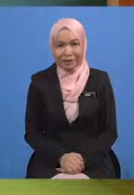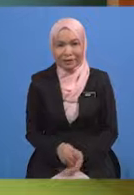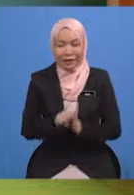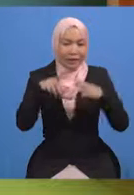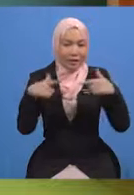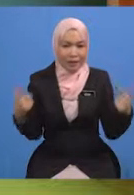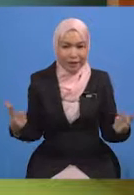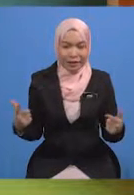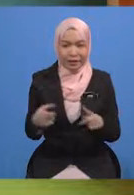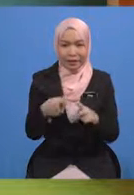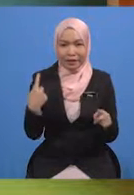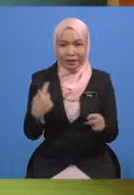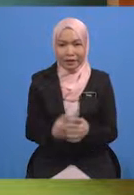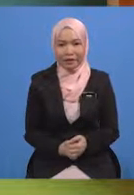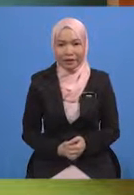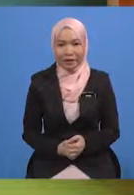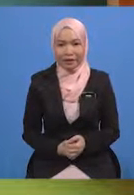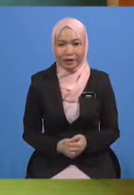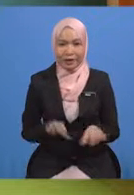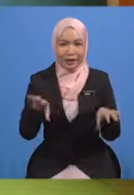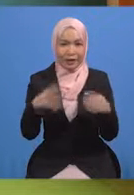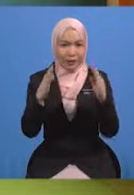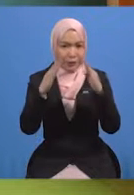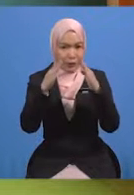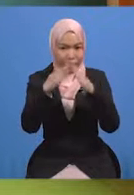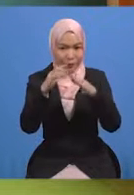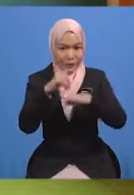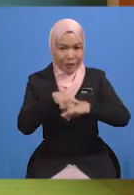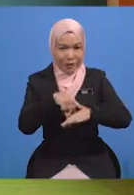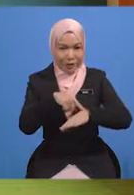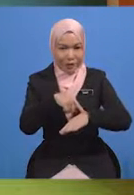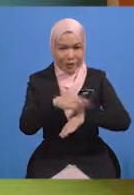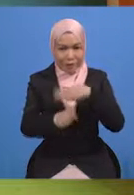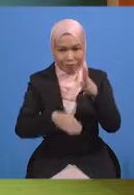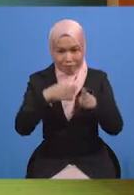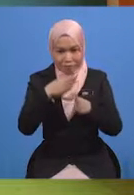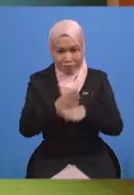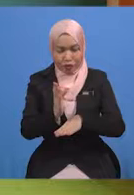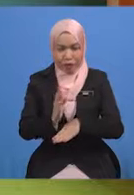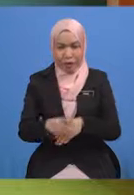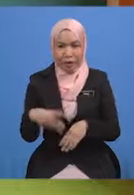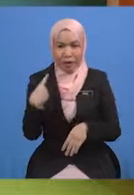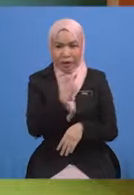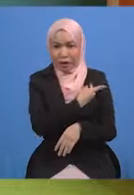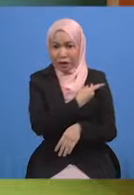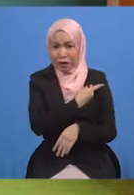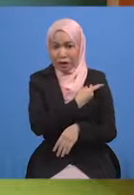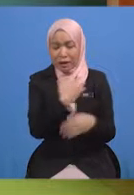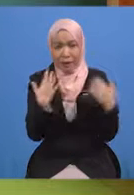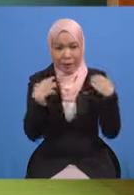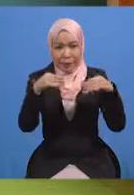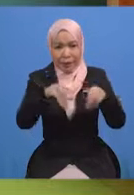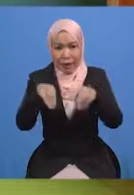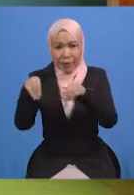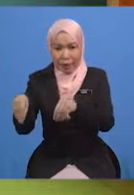Selain daripada mendirikan rumah di atas tanah, kita juga bercucuk tanam